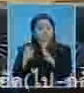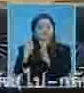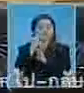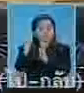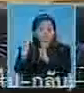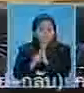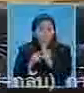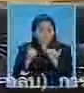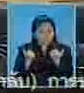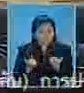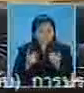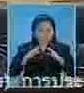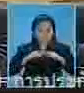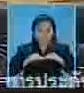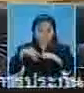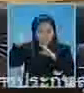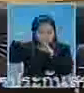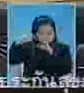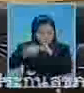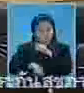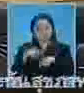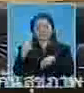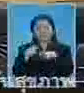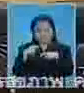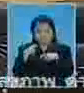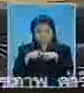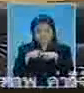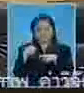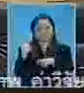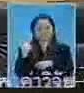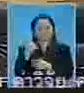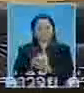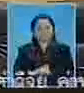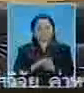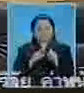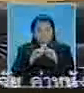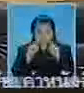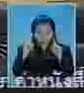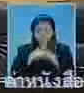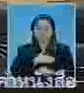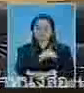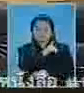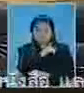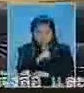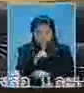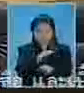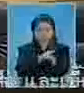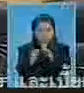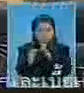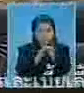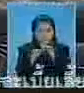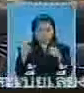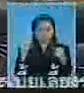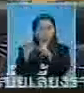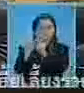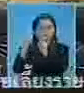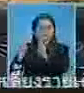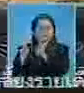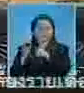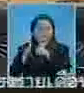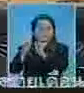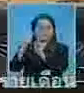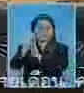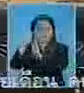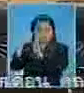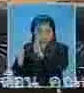นี้ก็ต้องยอมรับว่ามีความสลับซับซ้อนแต่ผมเองได้เข้าไปชี้แจงให้กับคณะกรรมการกฤษฎีกาต่อประ